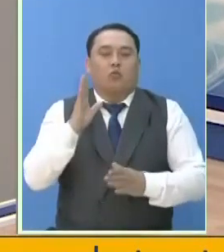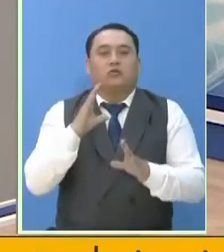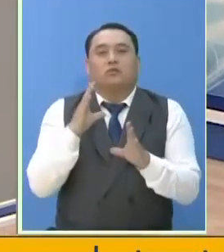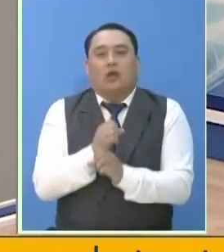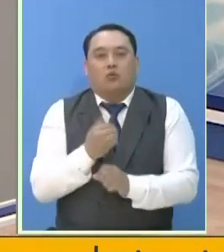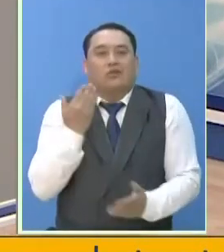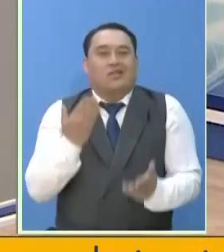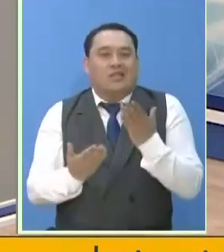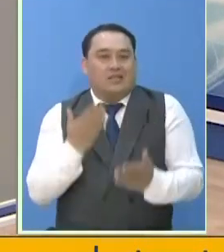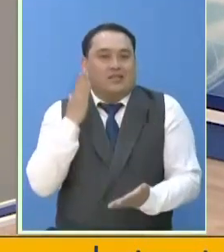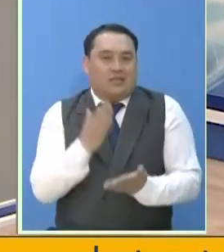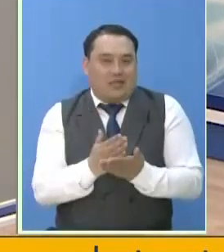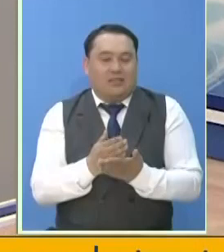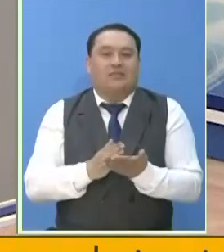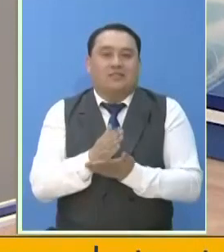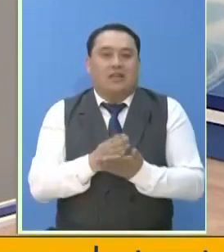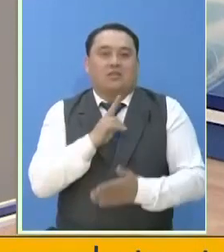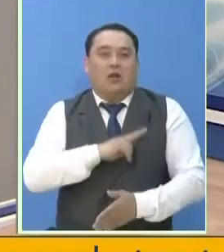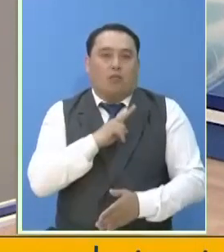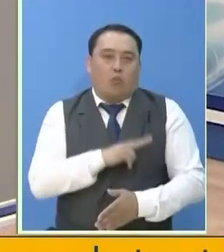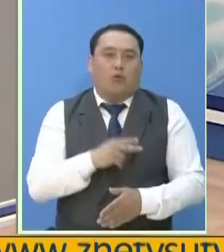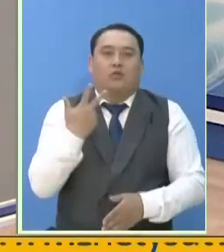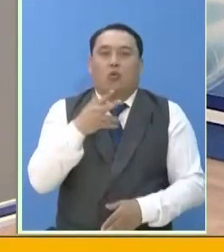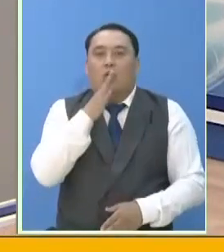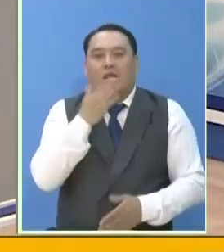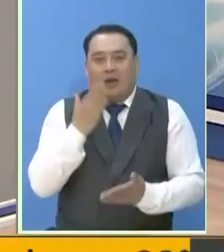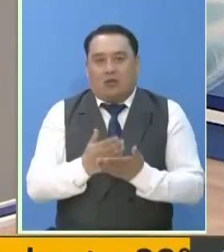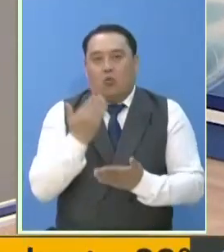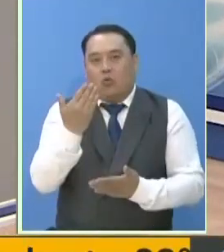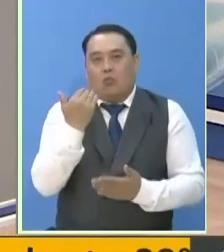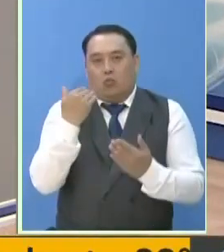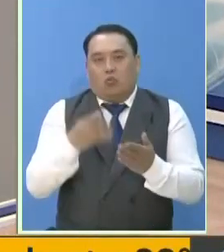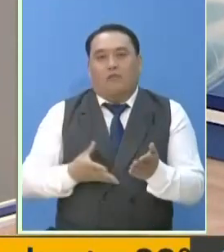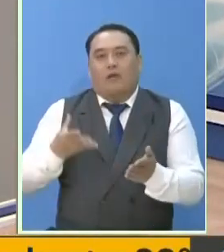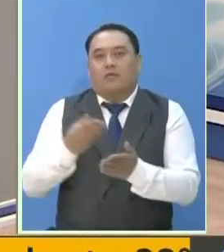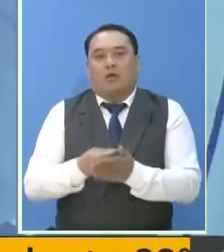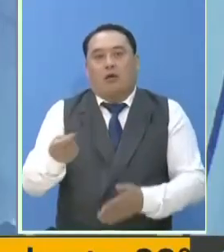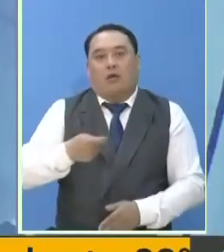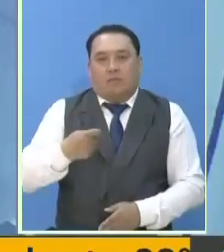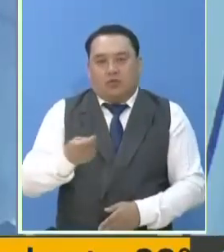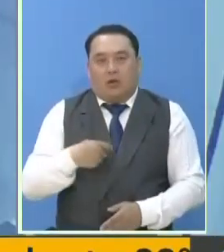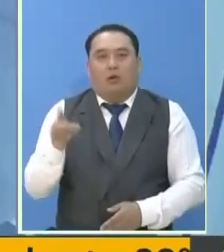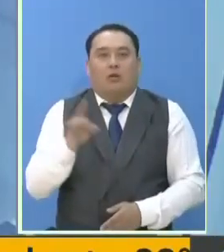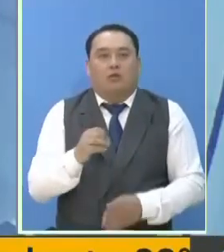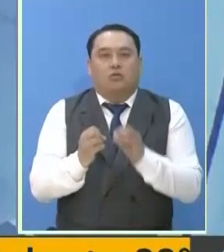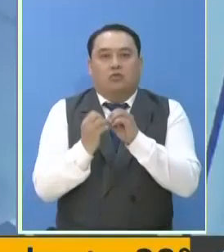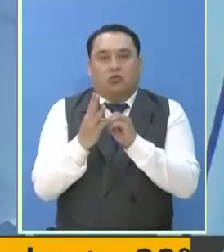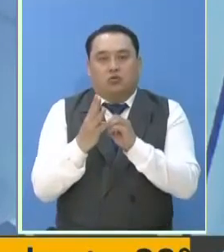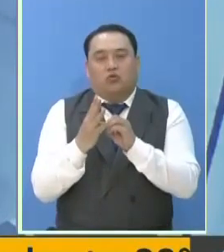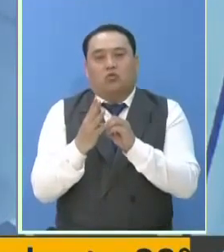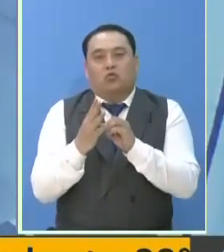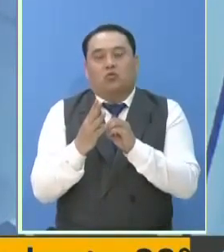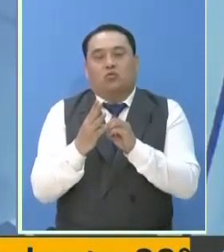у него имеется стаж работы не менее 3 лет, то ему будет выплачиваться компенсация в размере 4